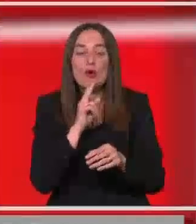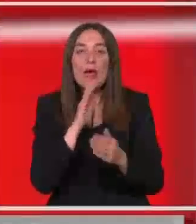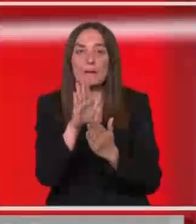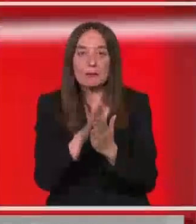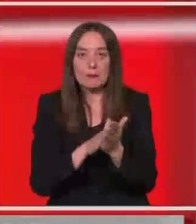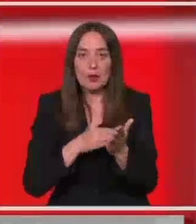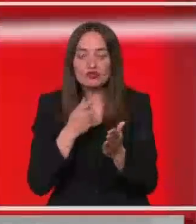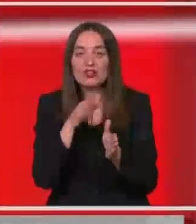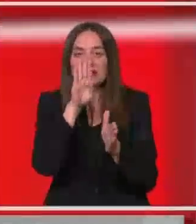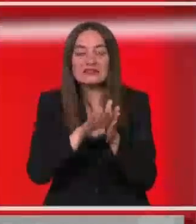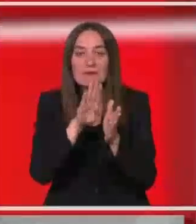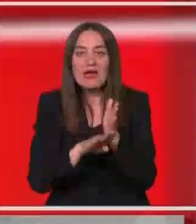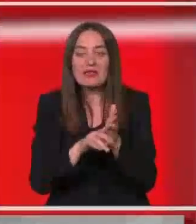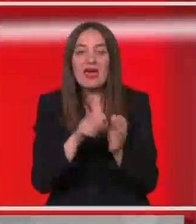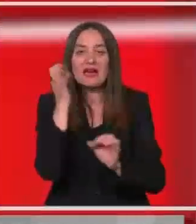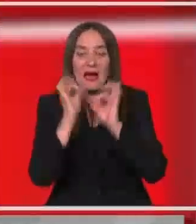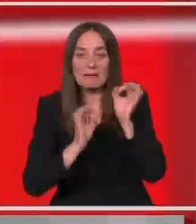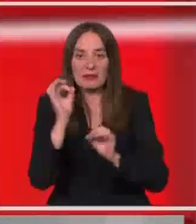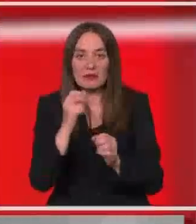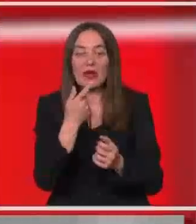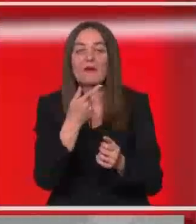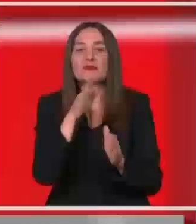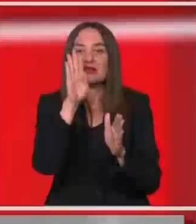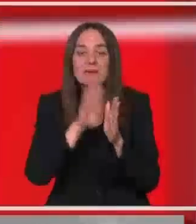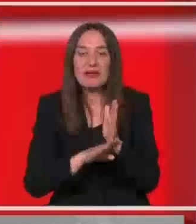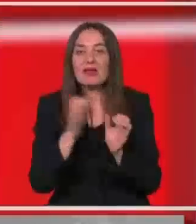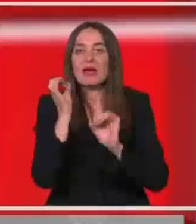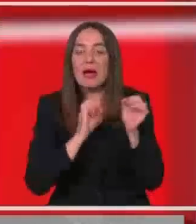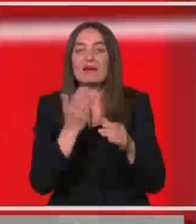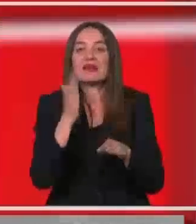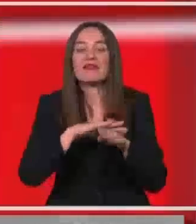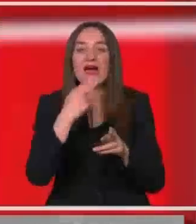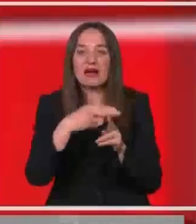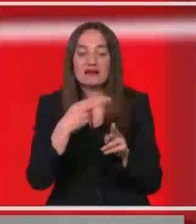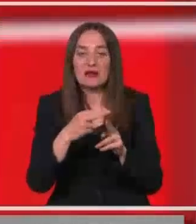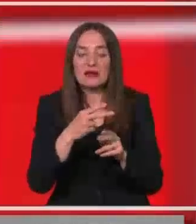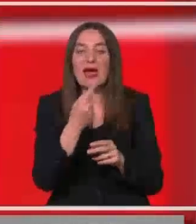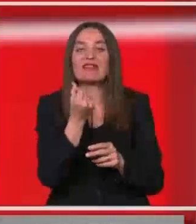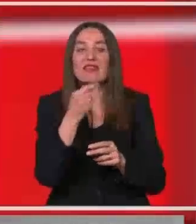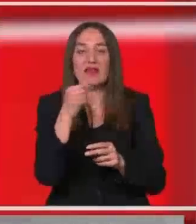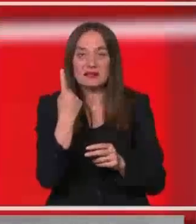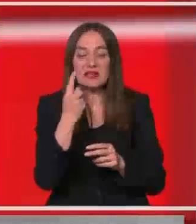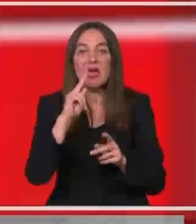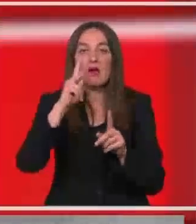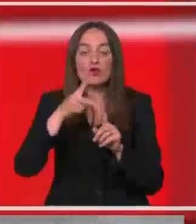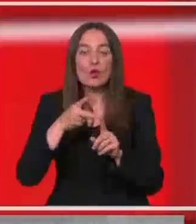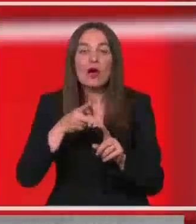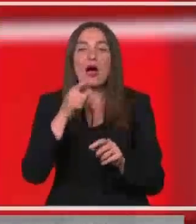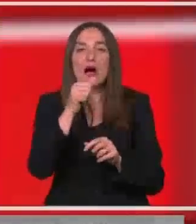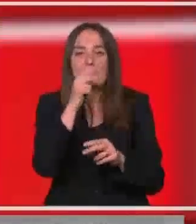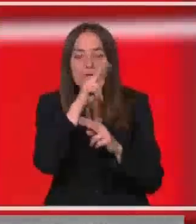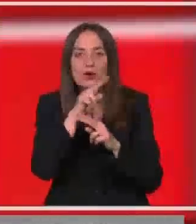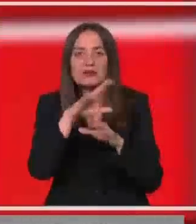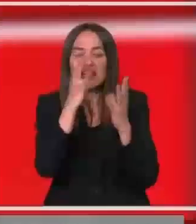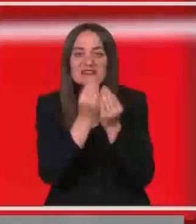sa smanjenjem referentne kamatne stope, to je smanjenjem kamate na kredite, pre svega dinarske. Drugo, moratorijumom na